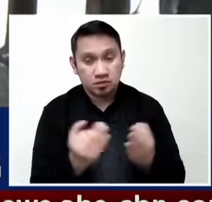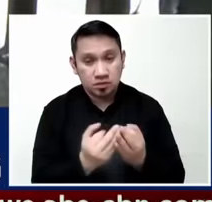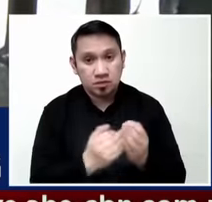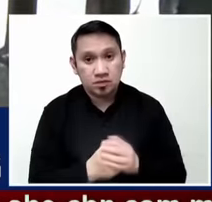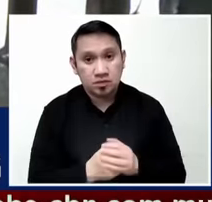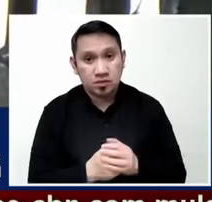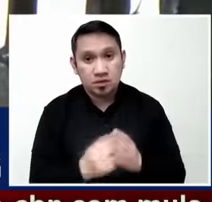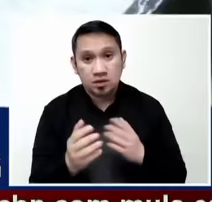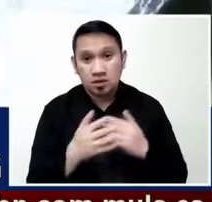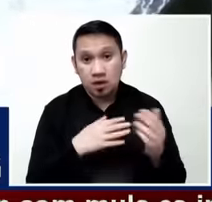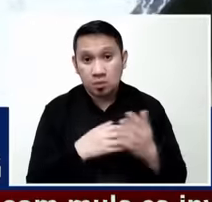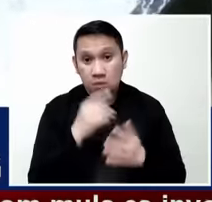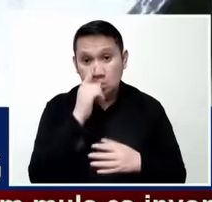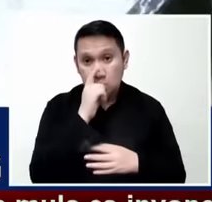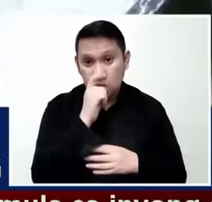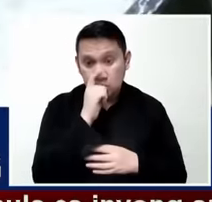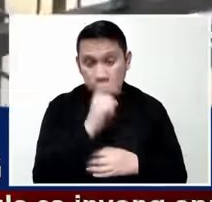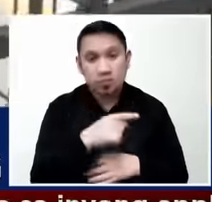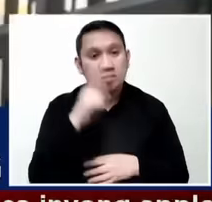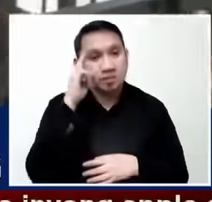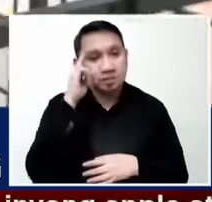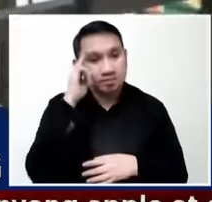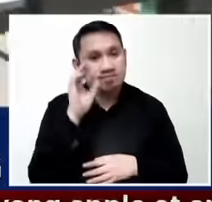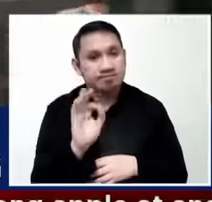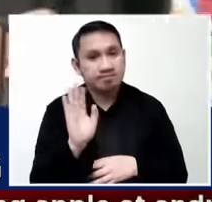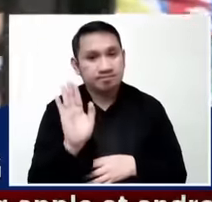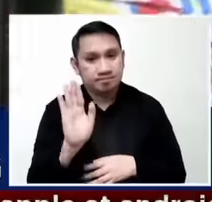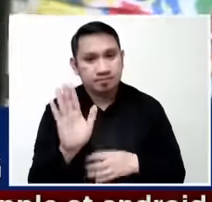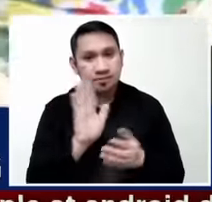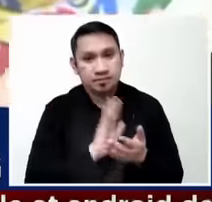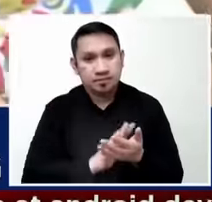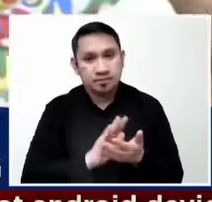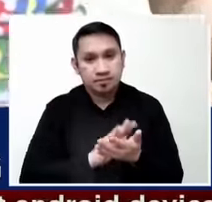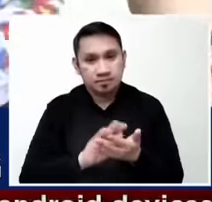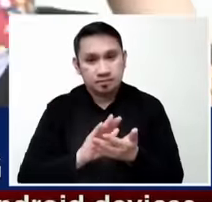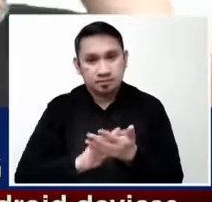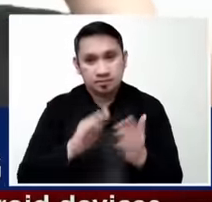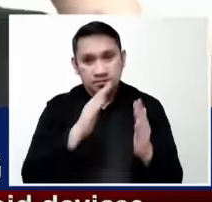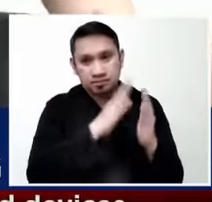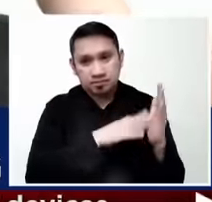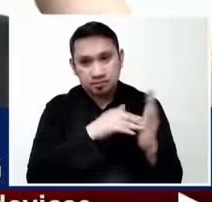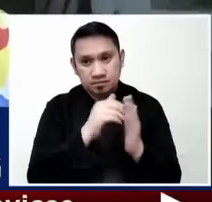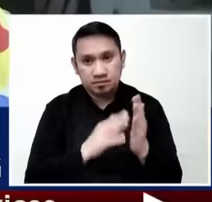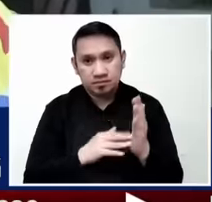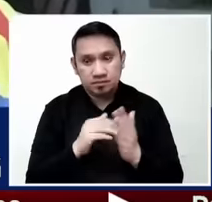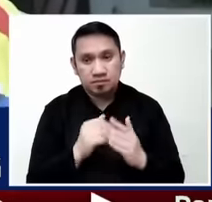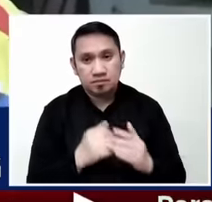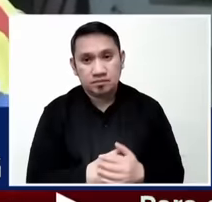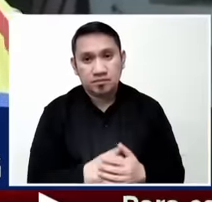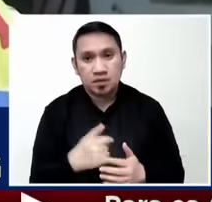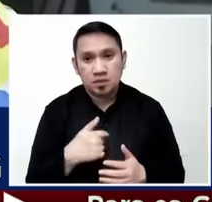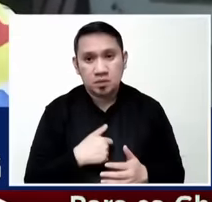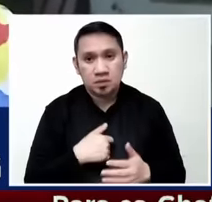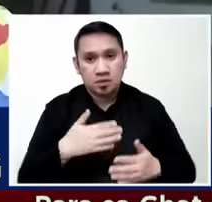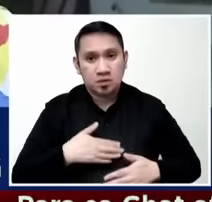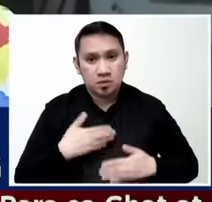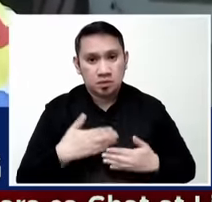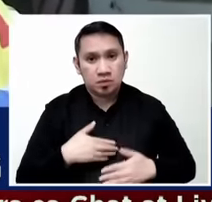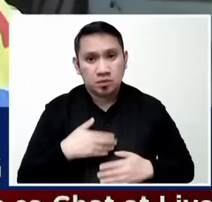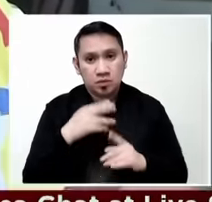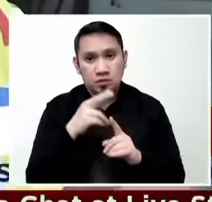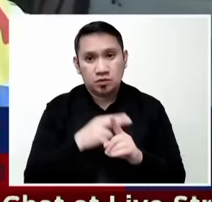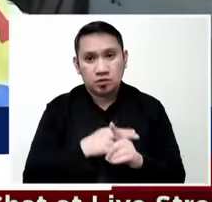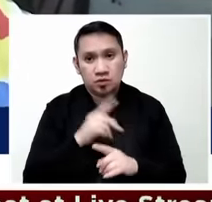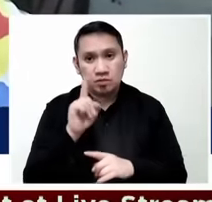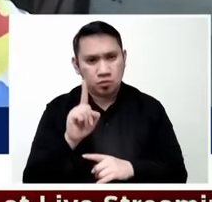senior citizen na, pinili niyang siya mismo ang magpintura at maglinis dito. Masaya naman talaga dito pag November 1 kasi